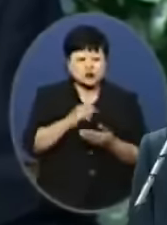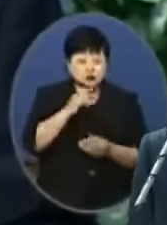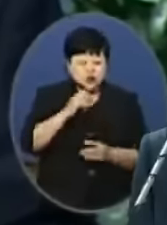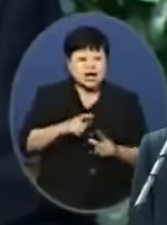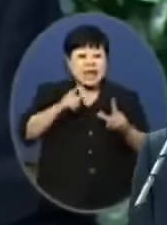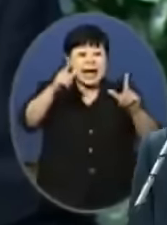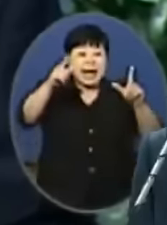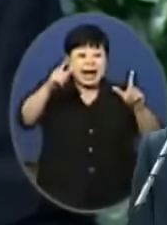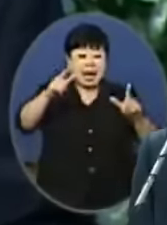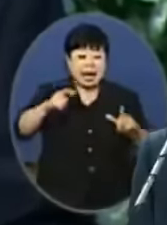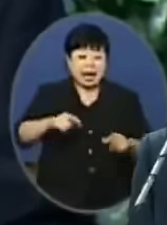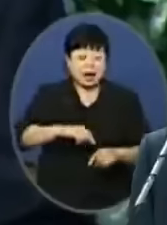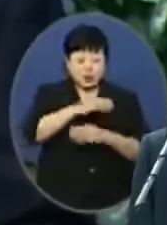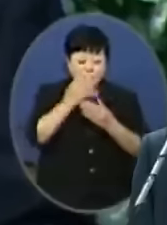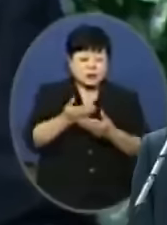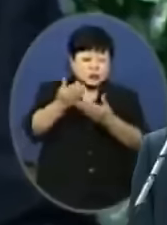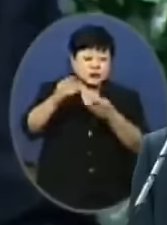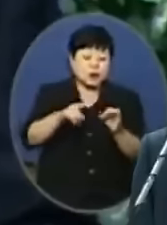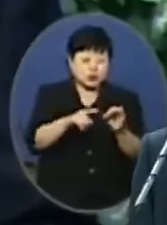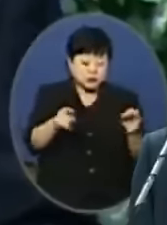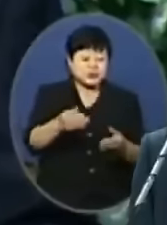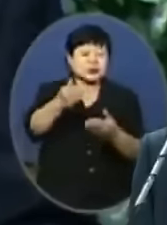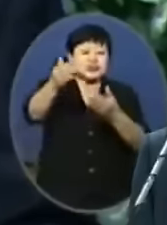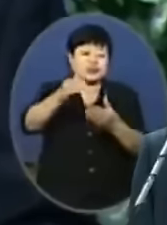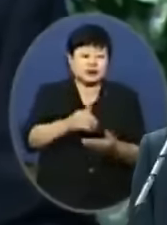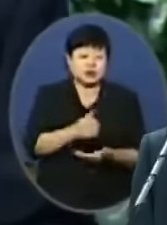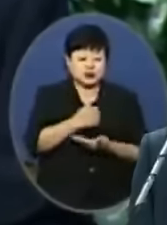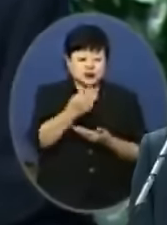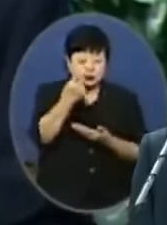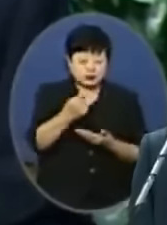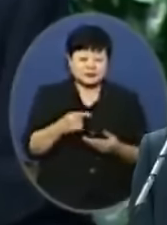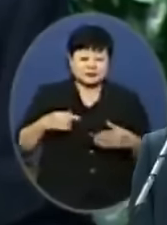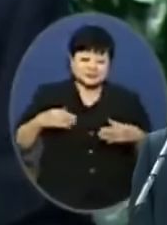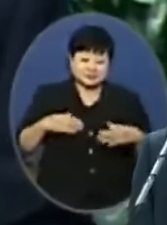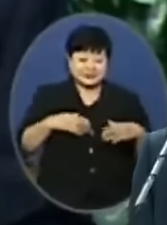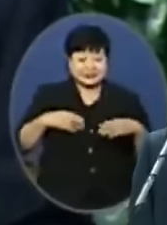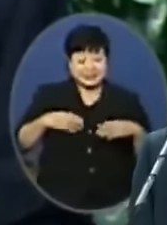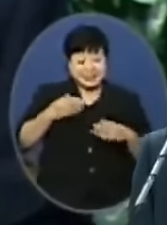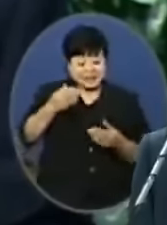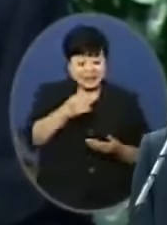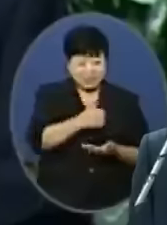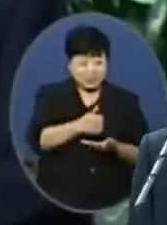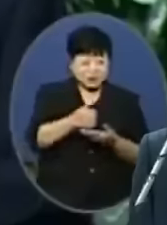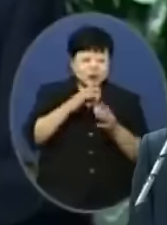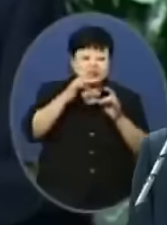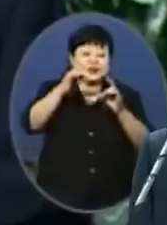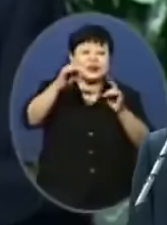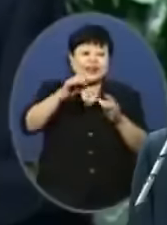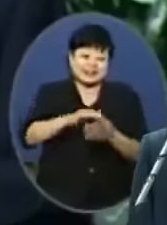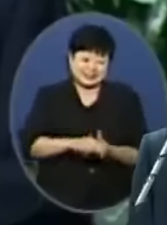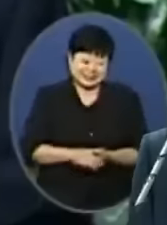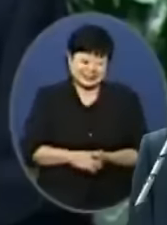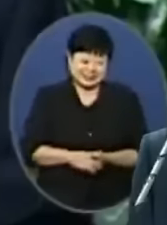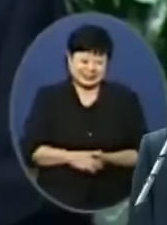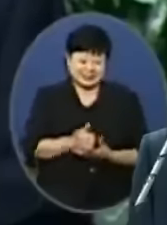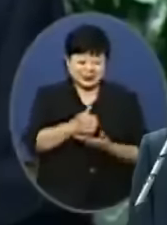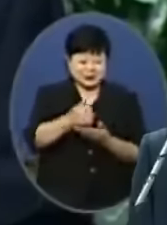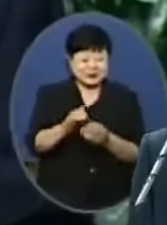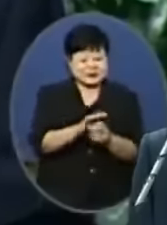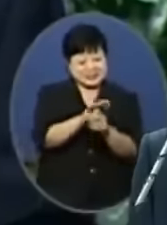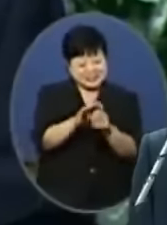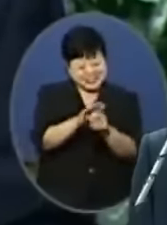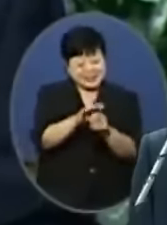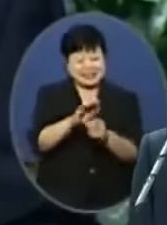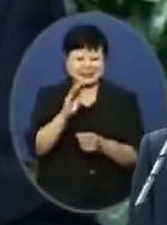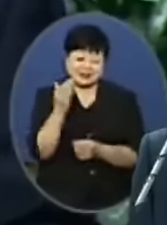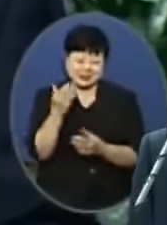주일날 온통 사랑해서 드리고 십일조 드리고 주님으로 자랑합니다. 전도하는 것을 받은 것입니다. 그럼 주님을 사랑하는 것이